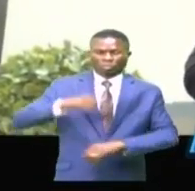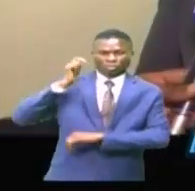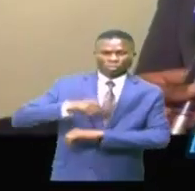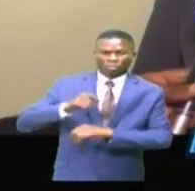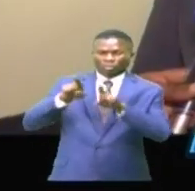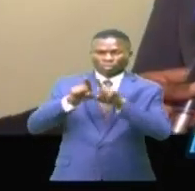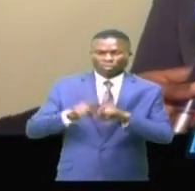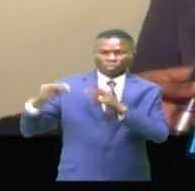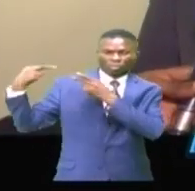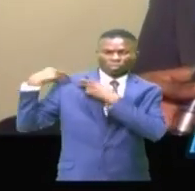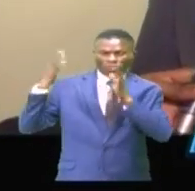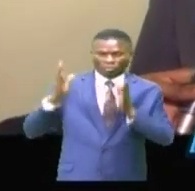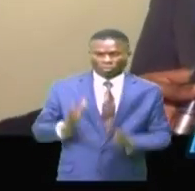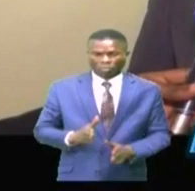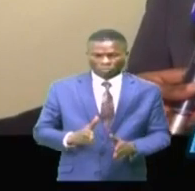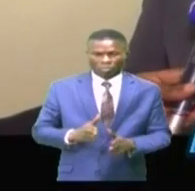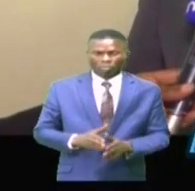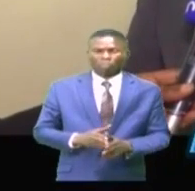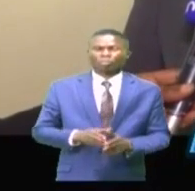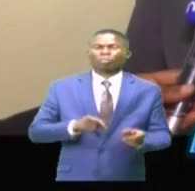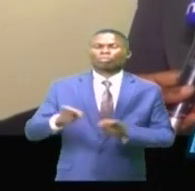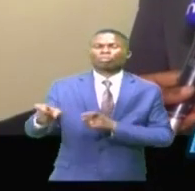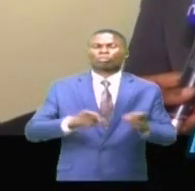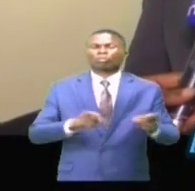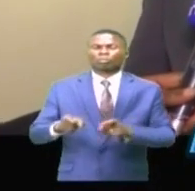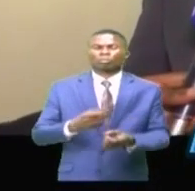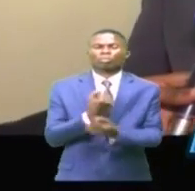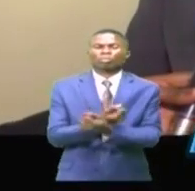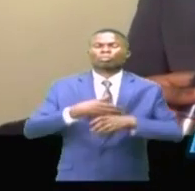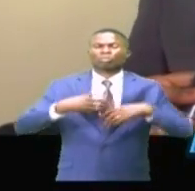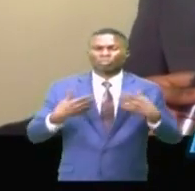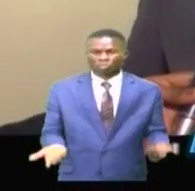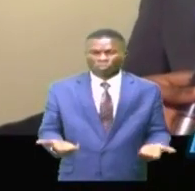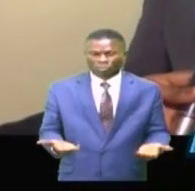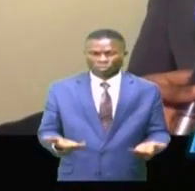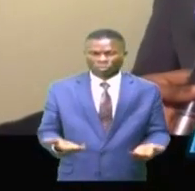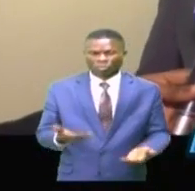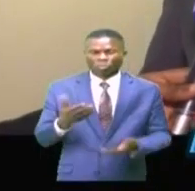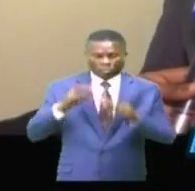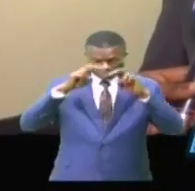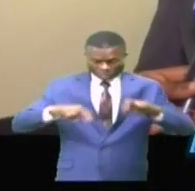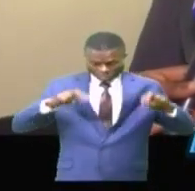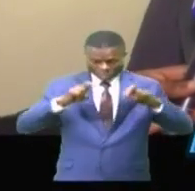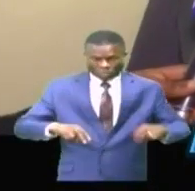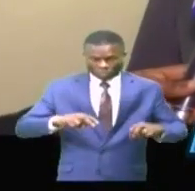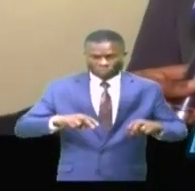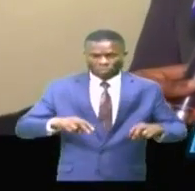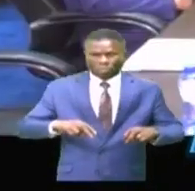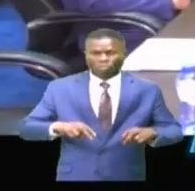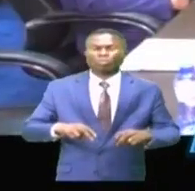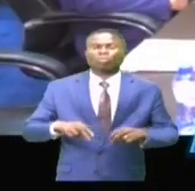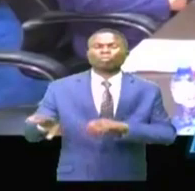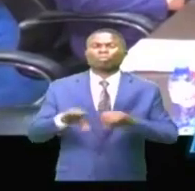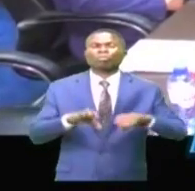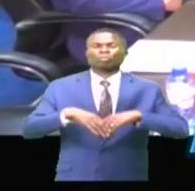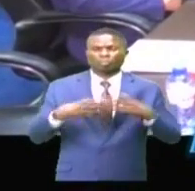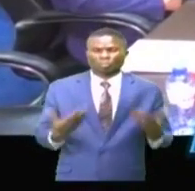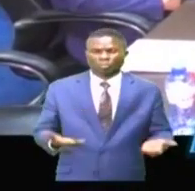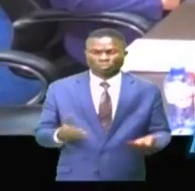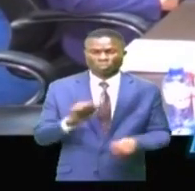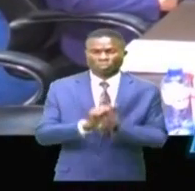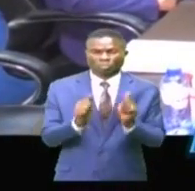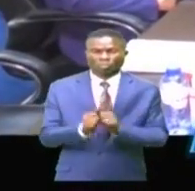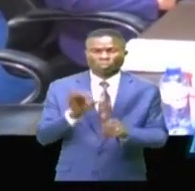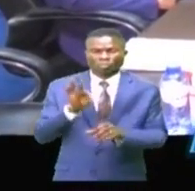responsabilités donc comment gérer la discipline comment peut-être vérifier aussi l'intégrité ce sont le processus